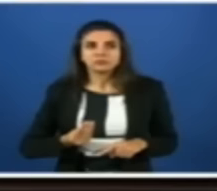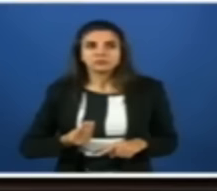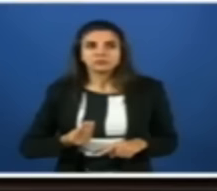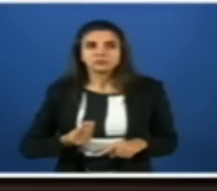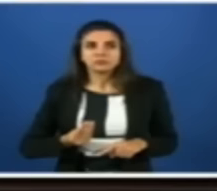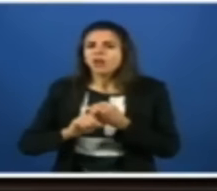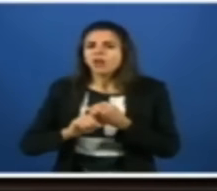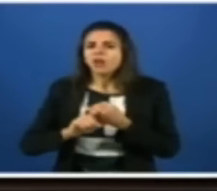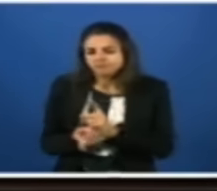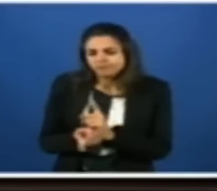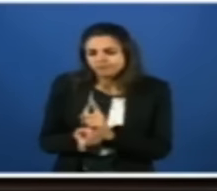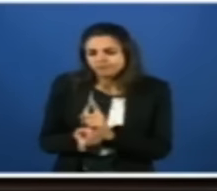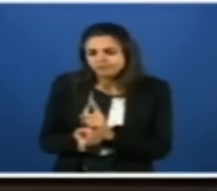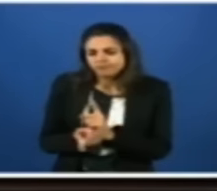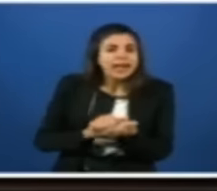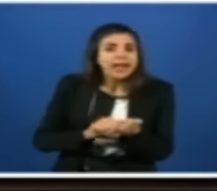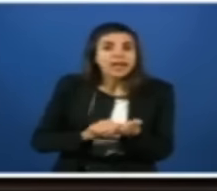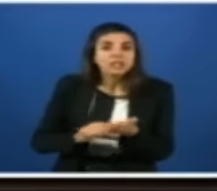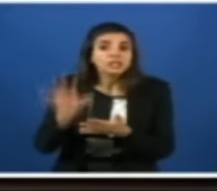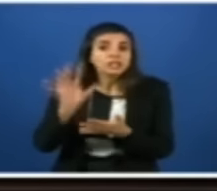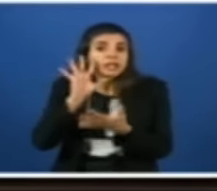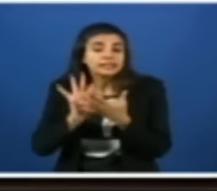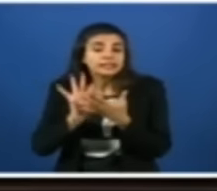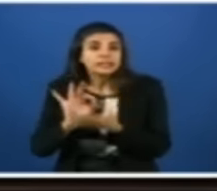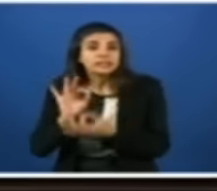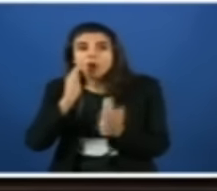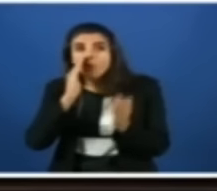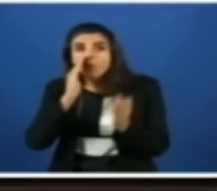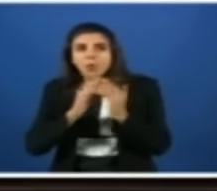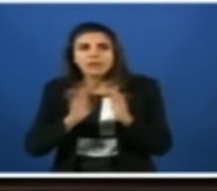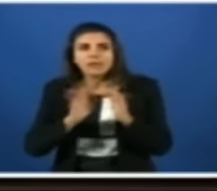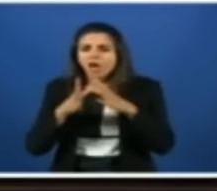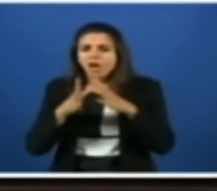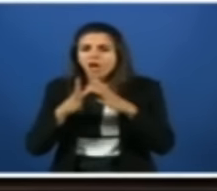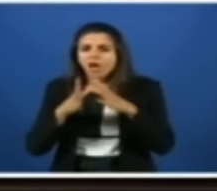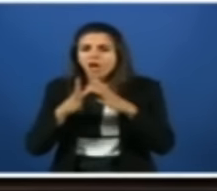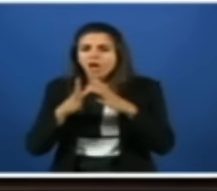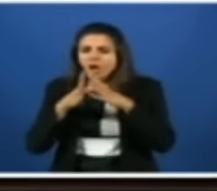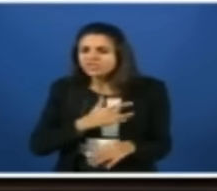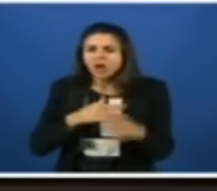Ve her türlü insanlık yok olmuş.